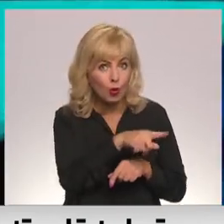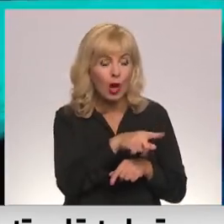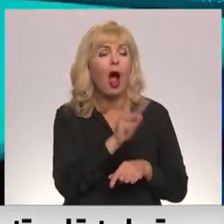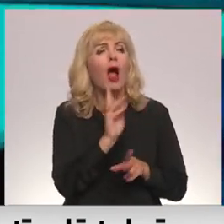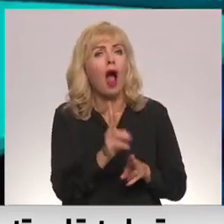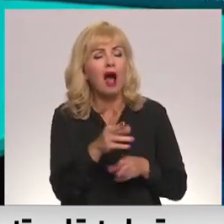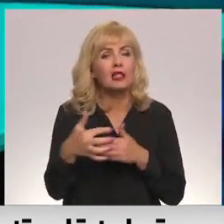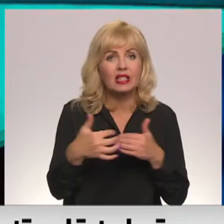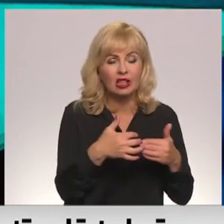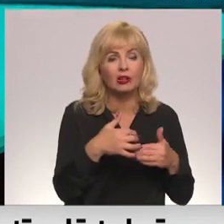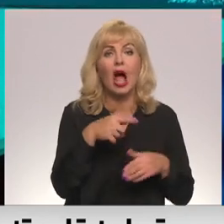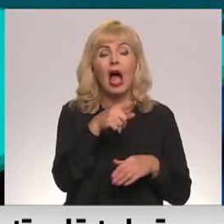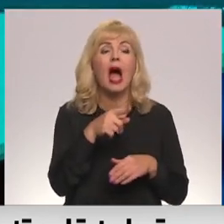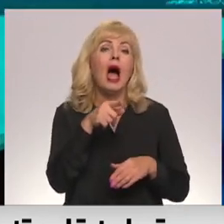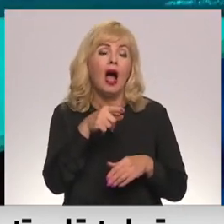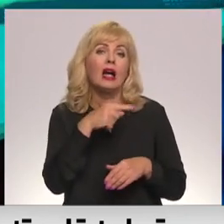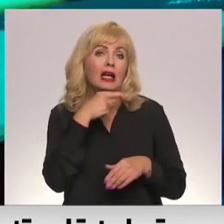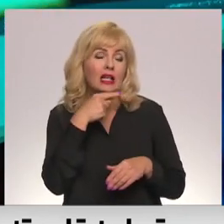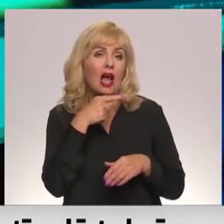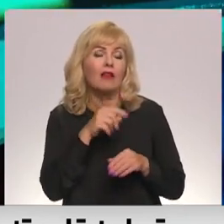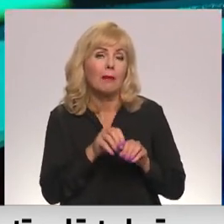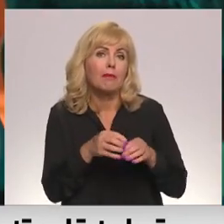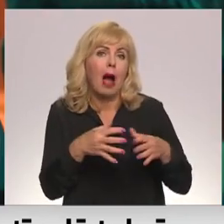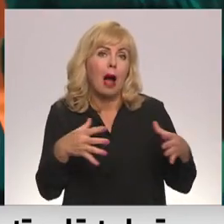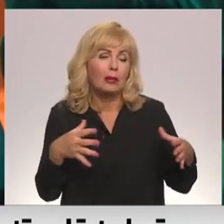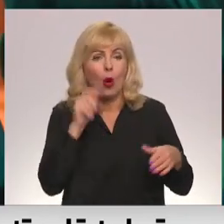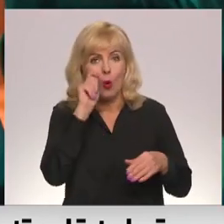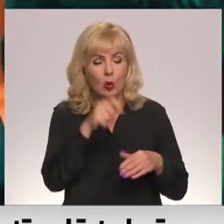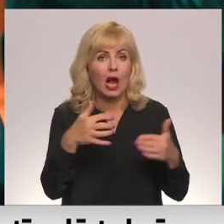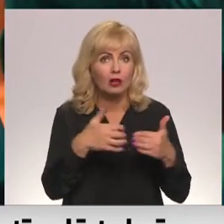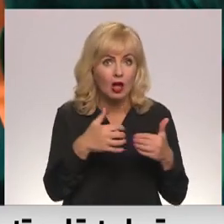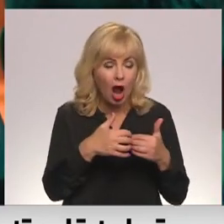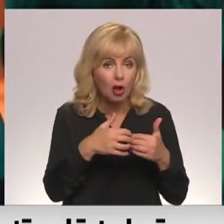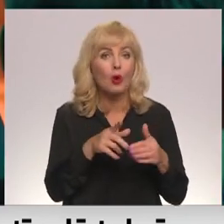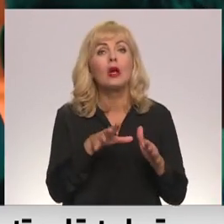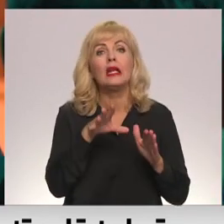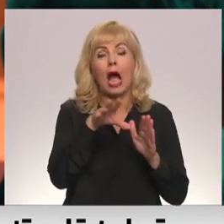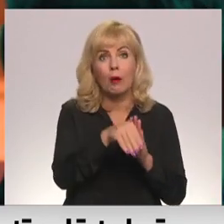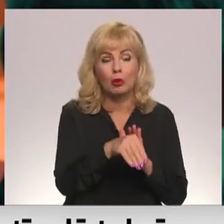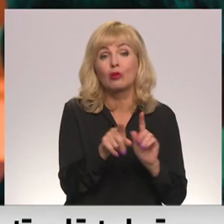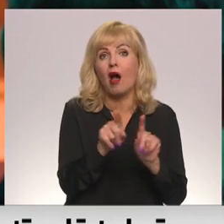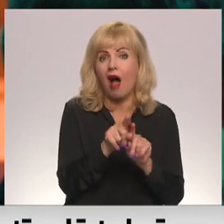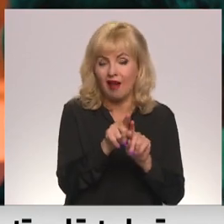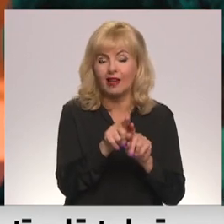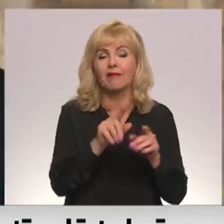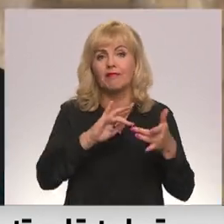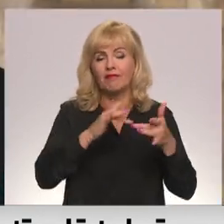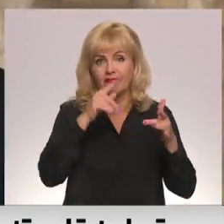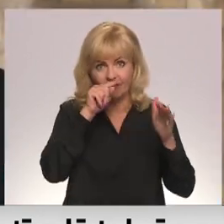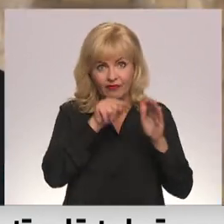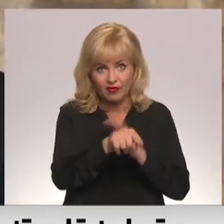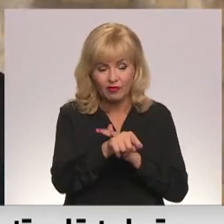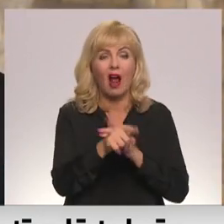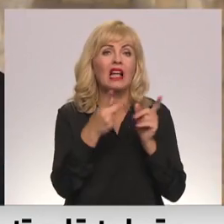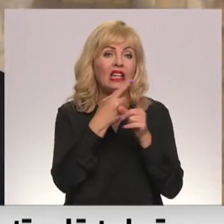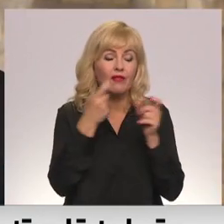cīnīties. Krievija izvēršot karu Ukrainā, Maskava vēl dziļāk un plašāk iebrukus arī pasaules informatīvajā telpā. Viņi